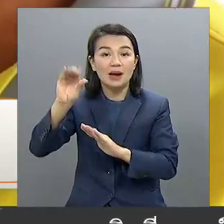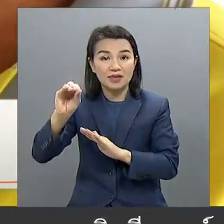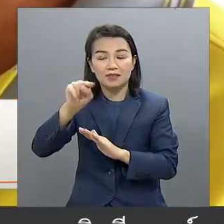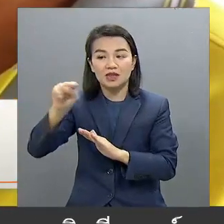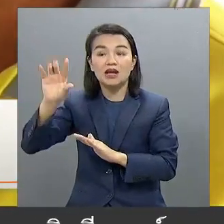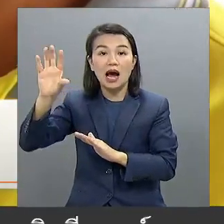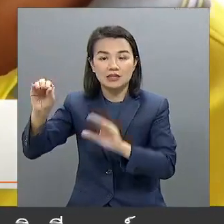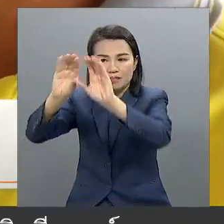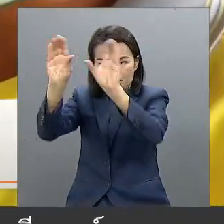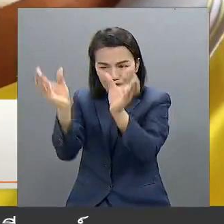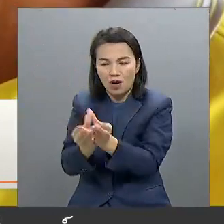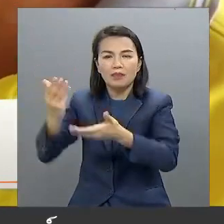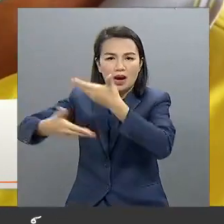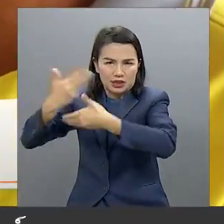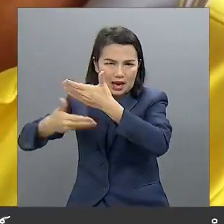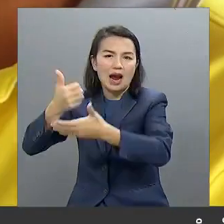ค่ะ ก